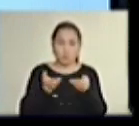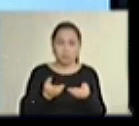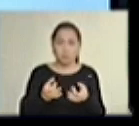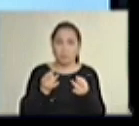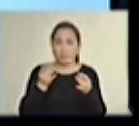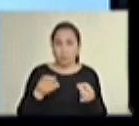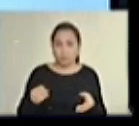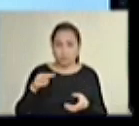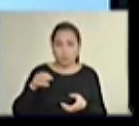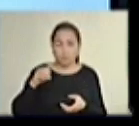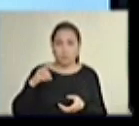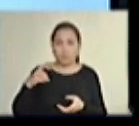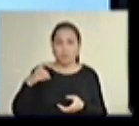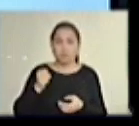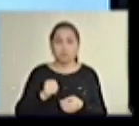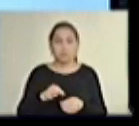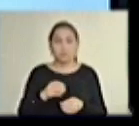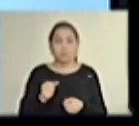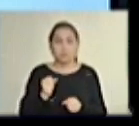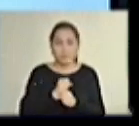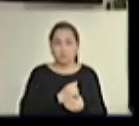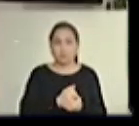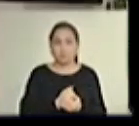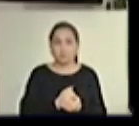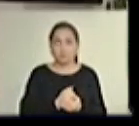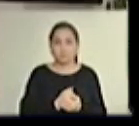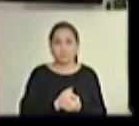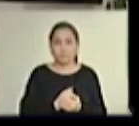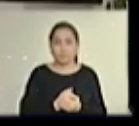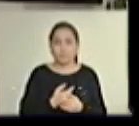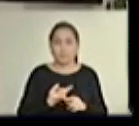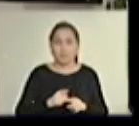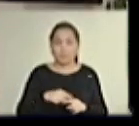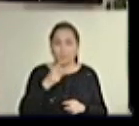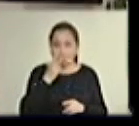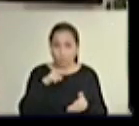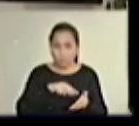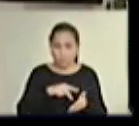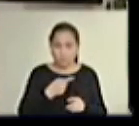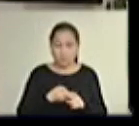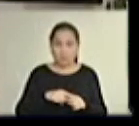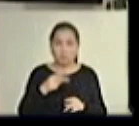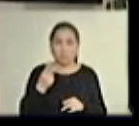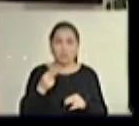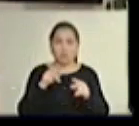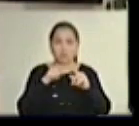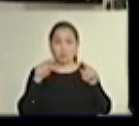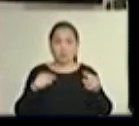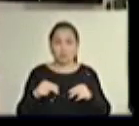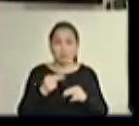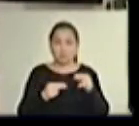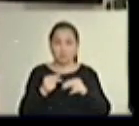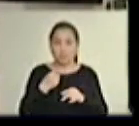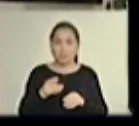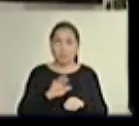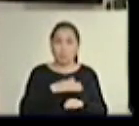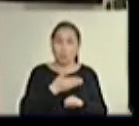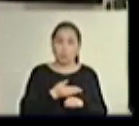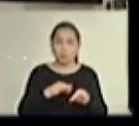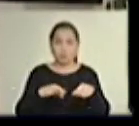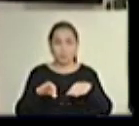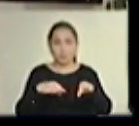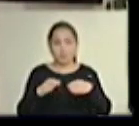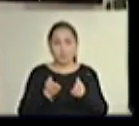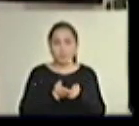oddiy mexanizmlarning vazifalaridan bajarishgan. Demak, ko'rib turganingizdek, ikkinchi rasmda og'ir yuklarni mashina